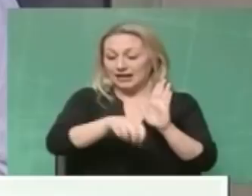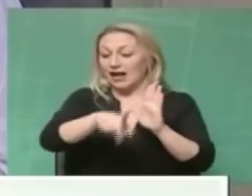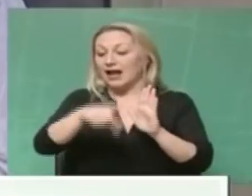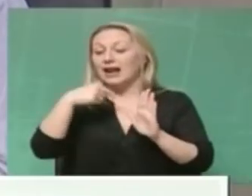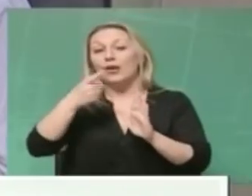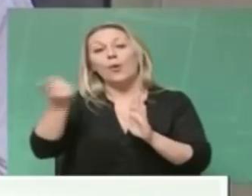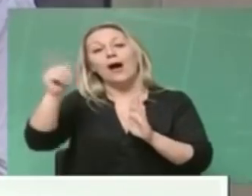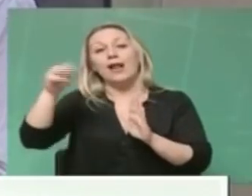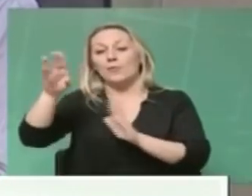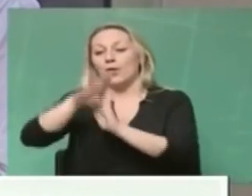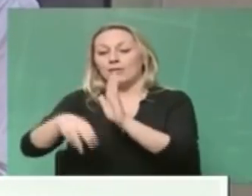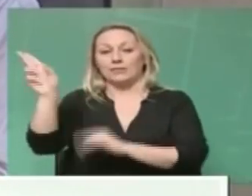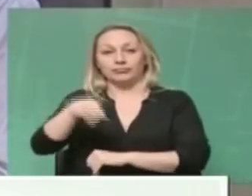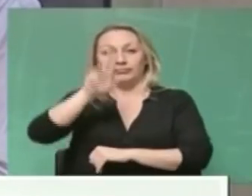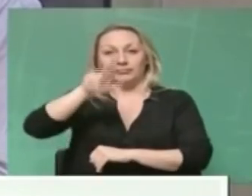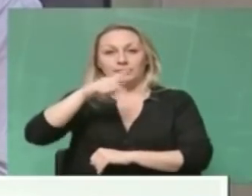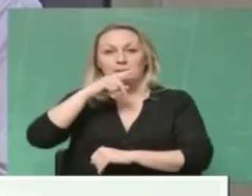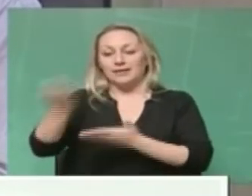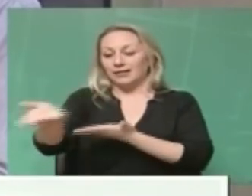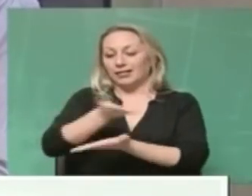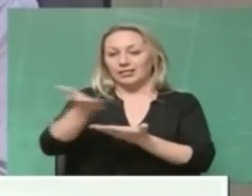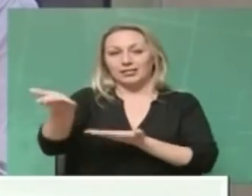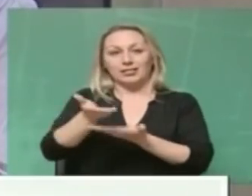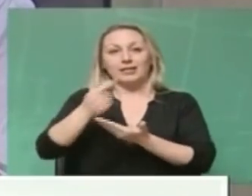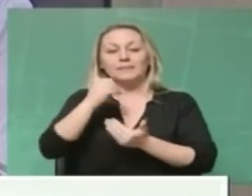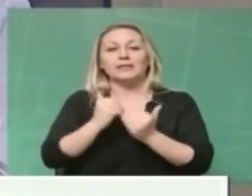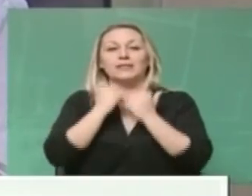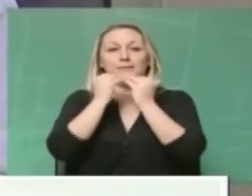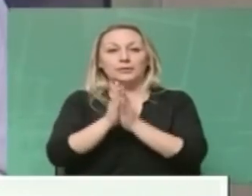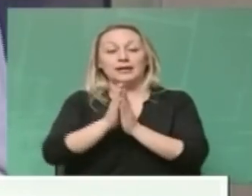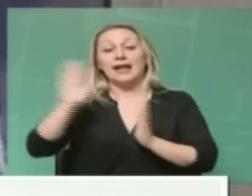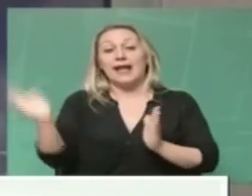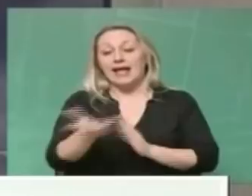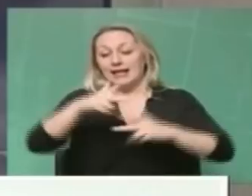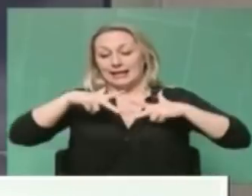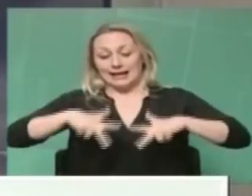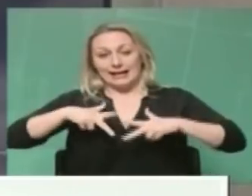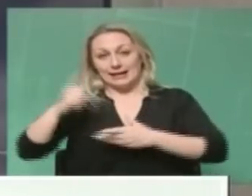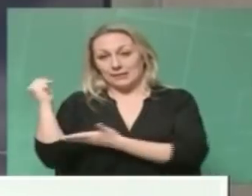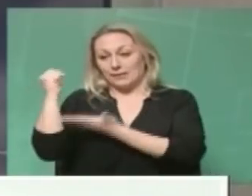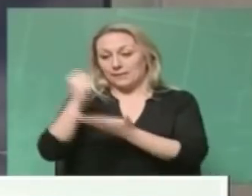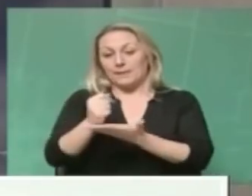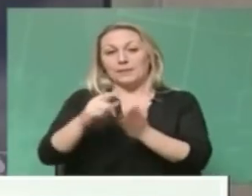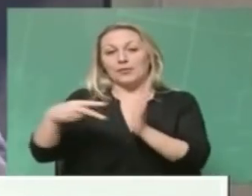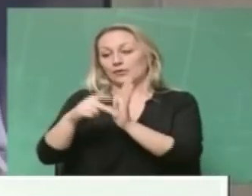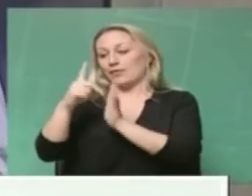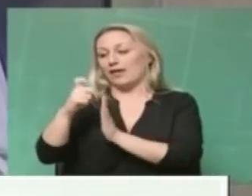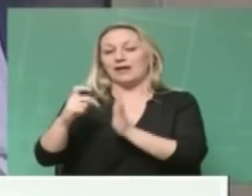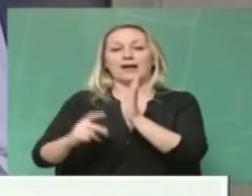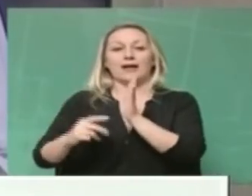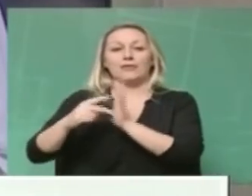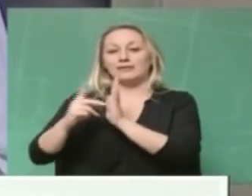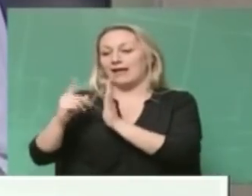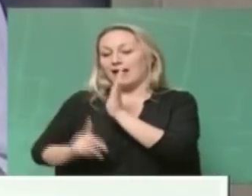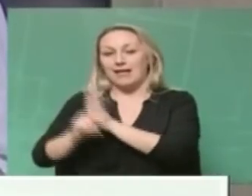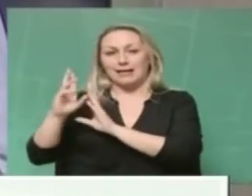πραγματικότητα. Εάν οι Δήμοι είχαν την κρατική χρηματοδότηση όπως την είχαν πριν από κάποια χρόνια, το 10, το 11, τότε τα πράγματα θα